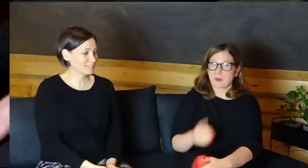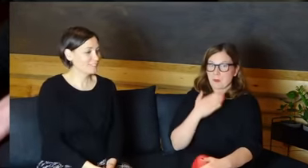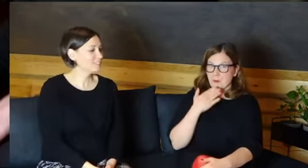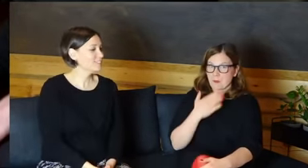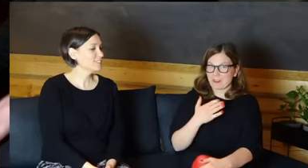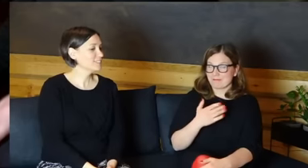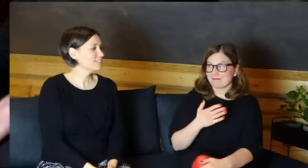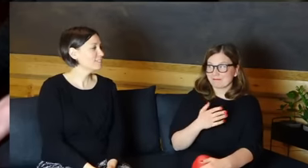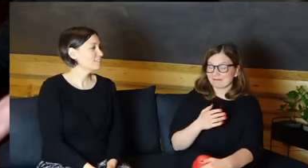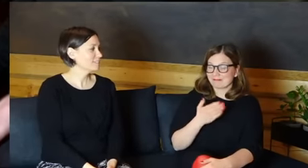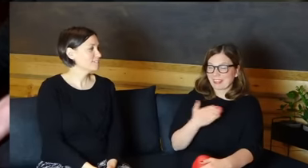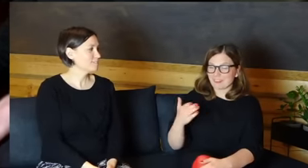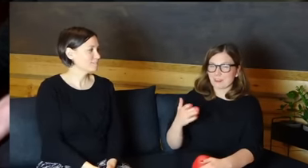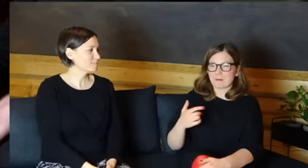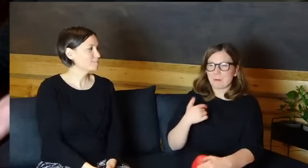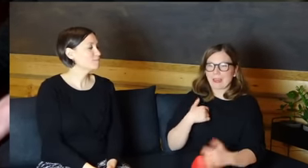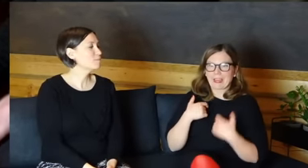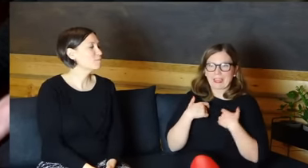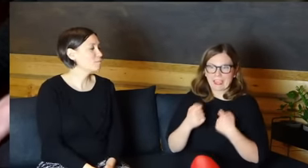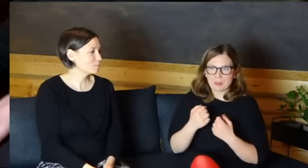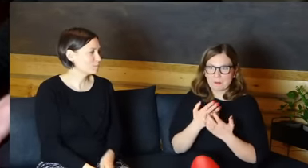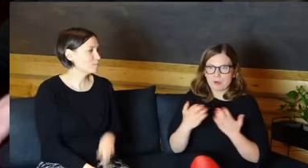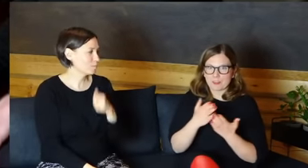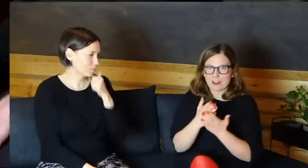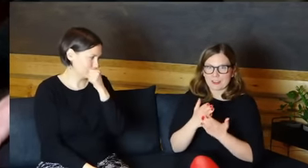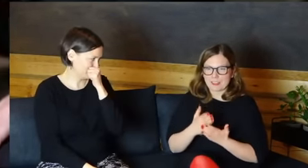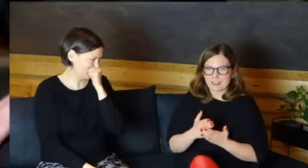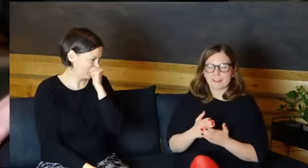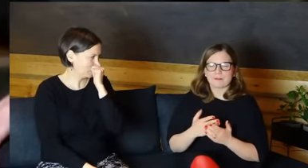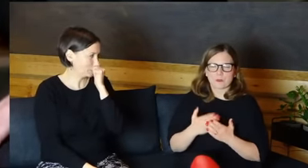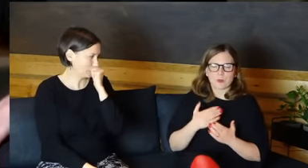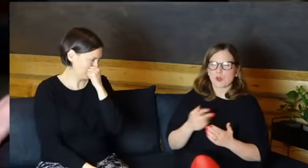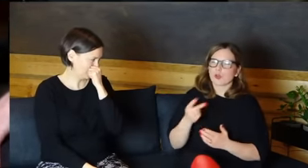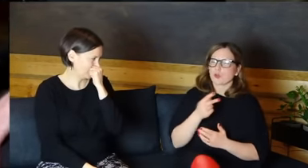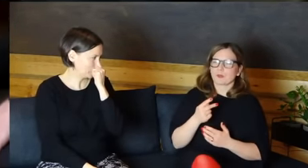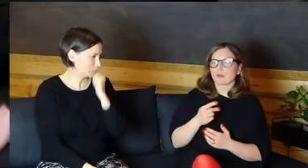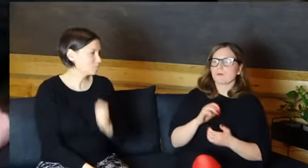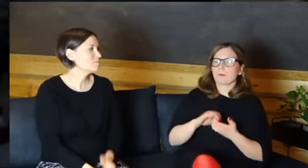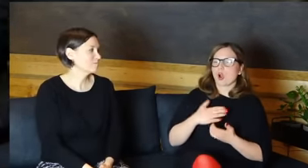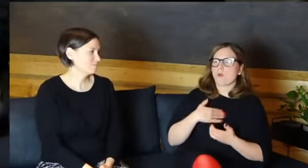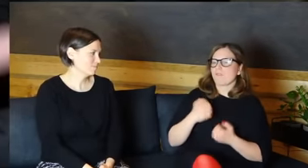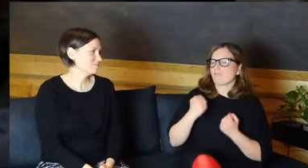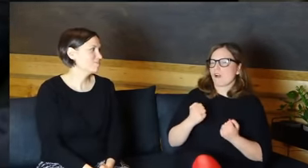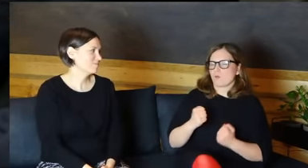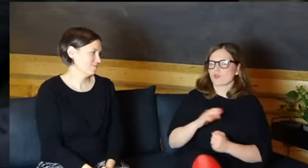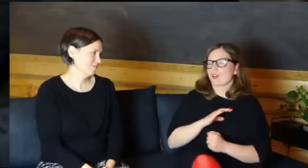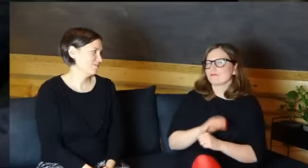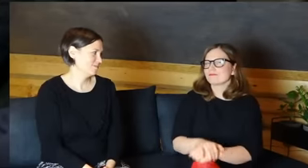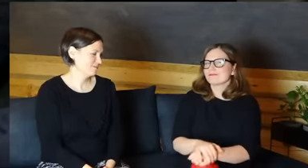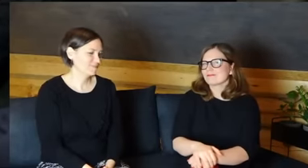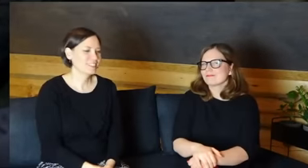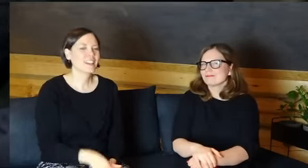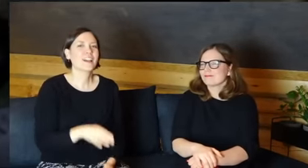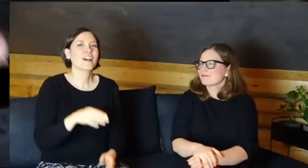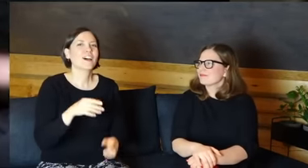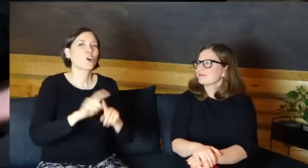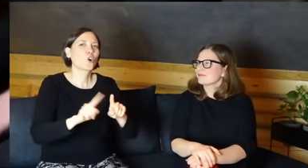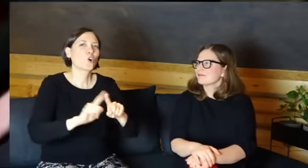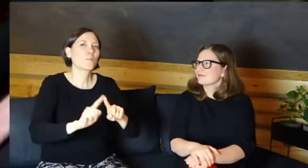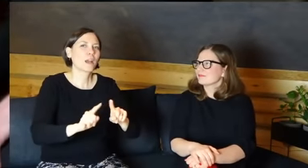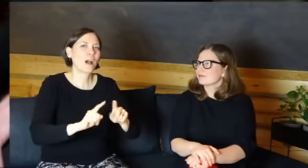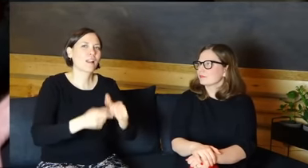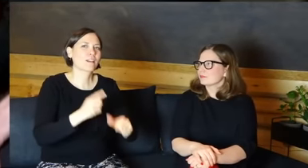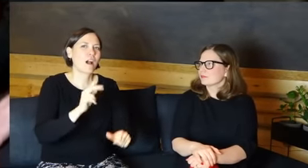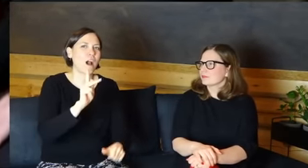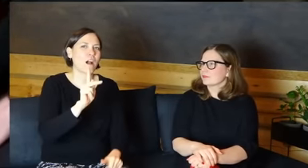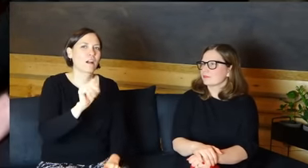kiinnostunut monista asioista, niin kysymykset on ehkä mun vahvuus. No kohta päästään lisää tuohon kahottiin tai Forbesiin tai